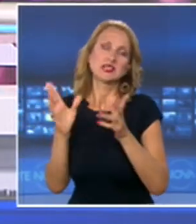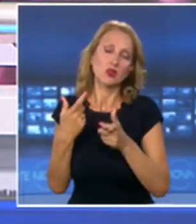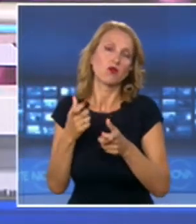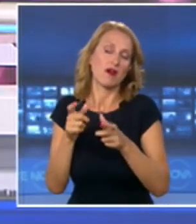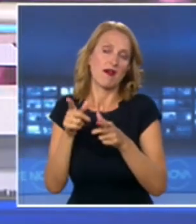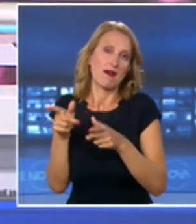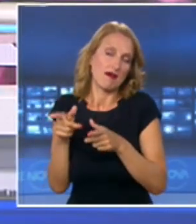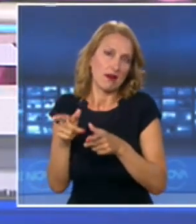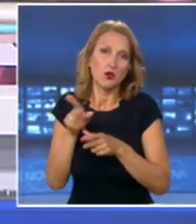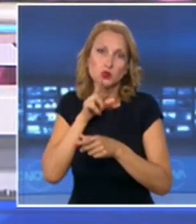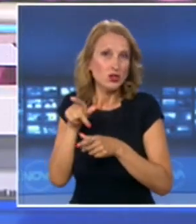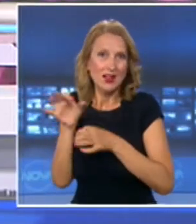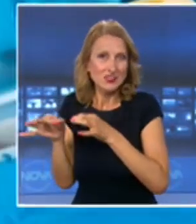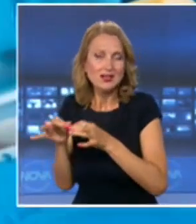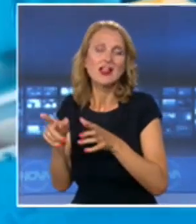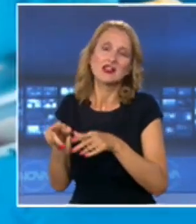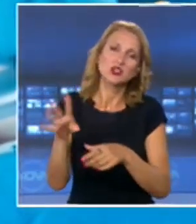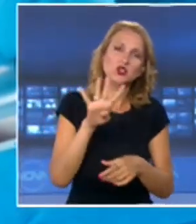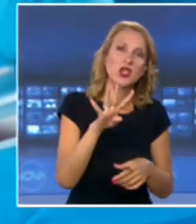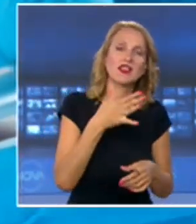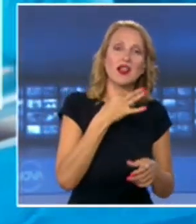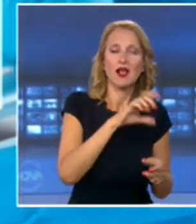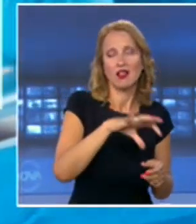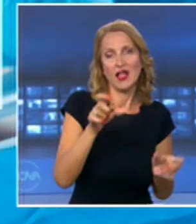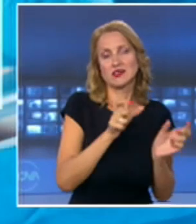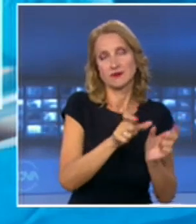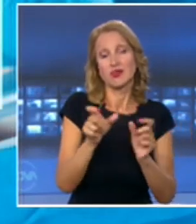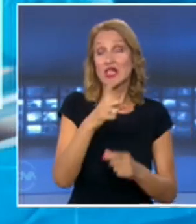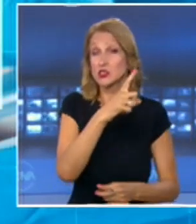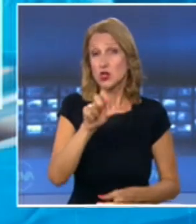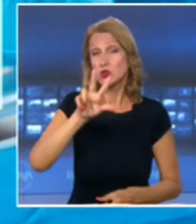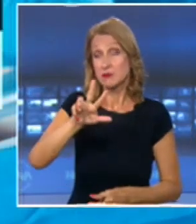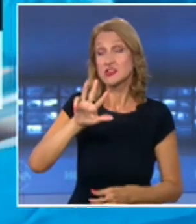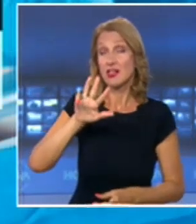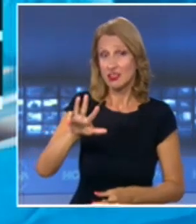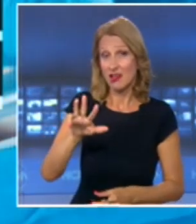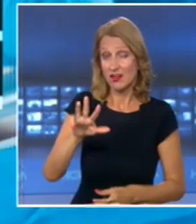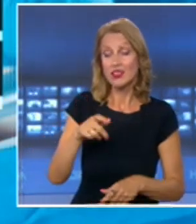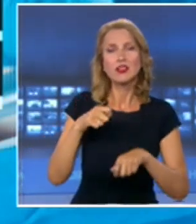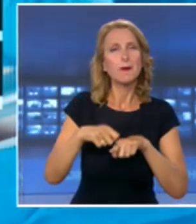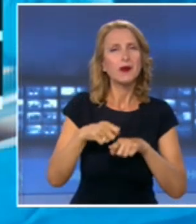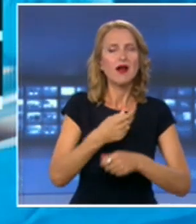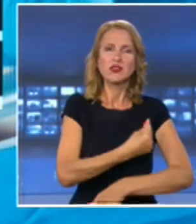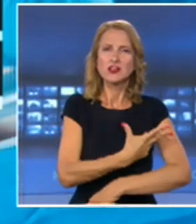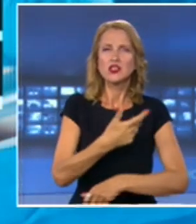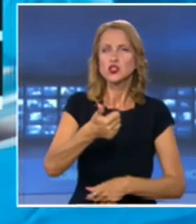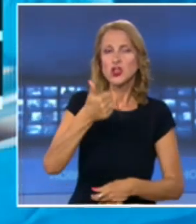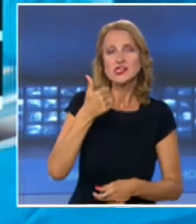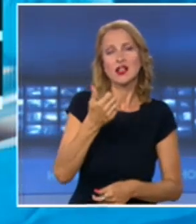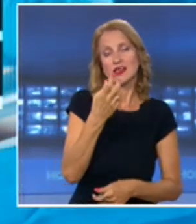новите доказани случаи на заразени с вируса са 189. Направените тестове са